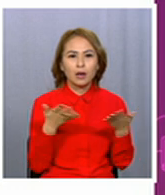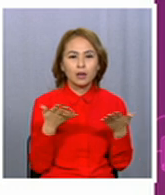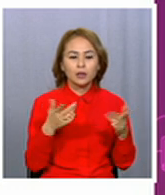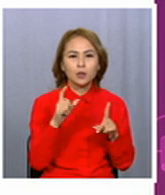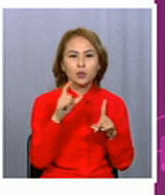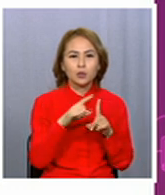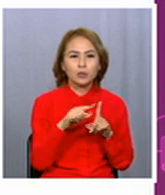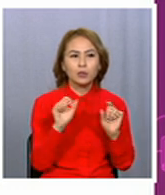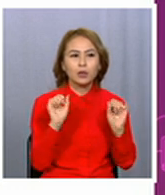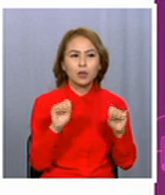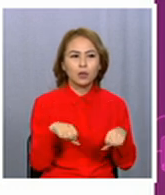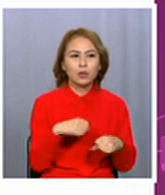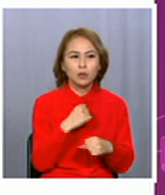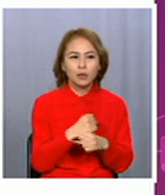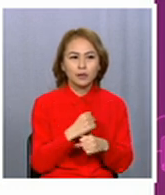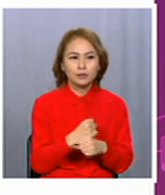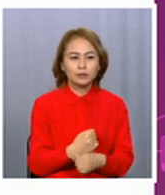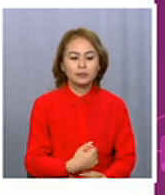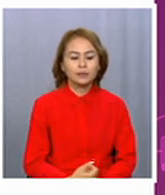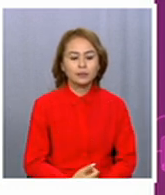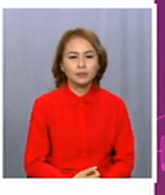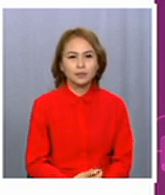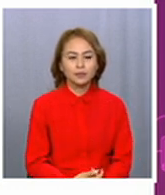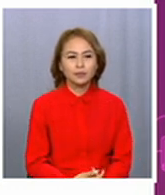болады? Ойланып көріңдер.